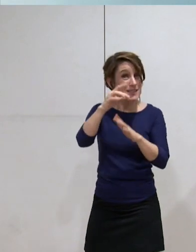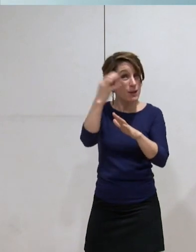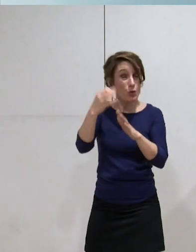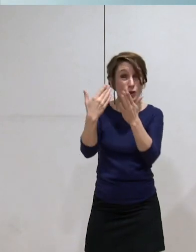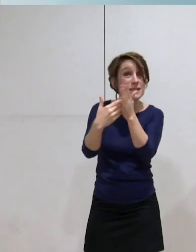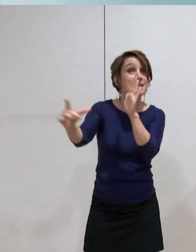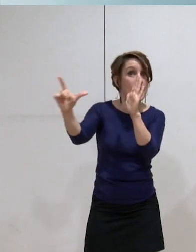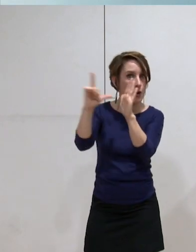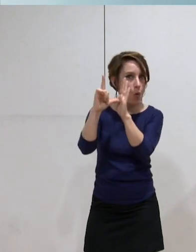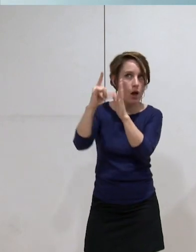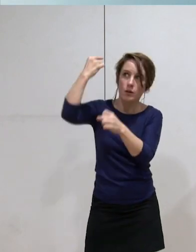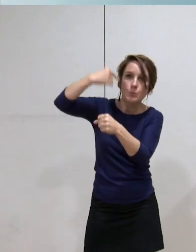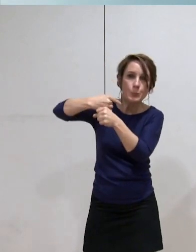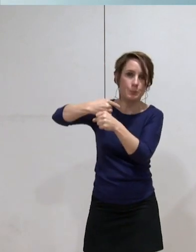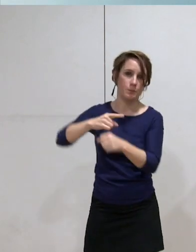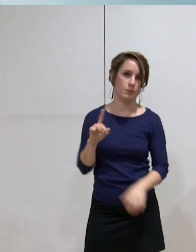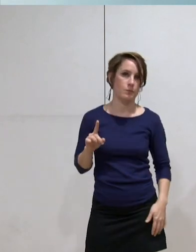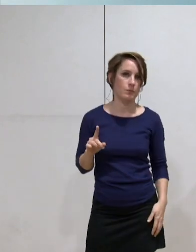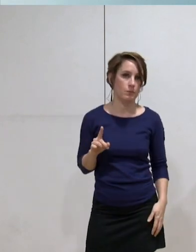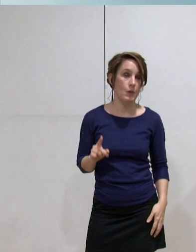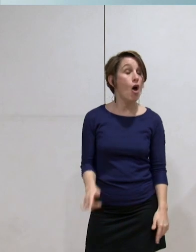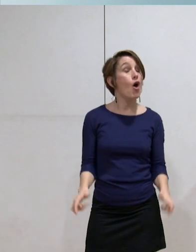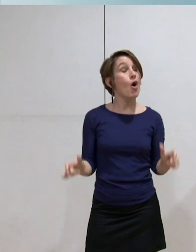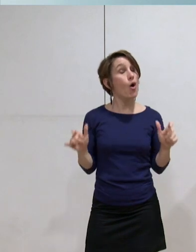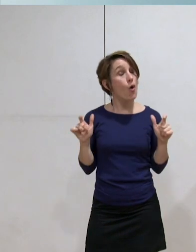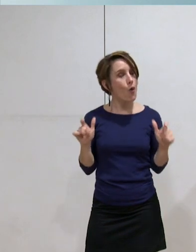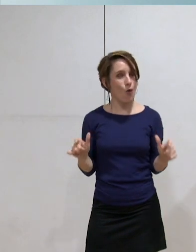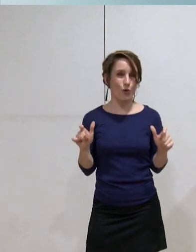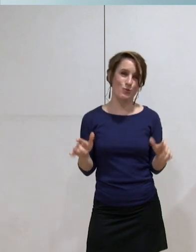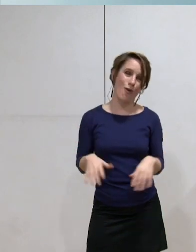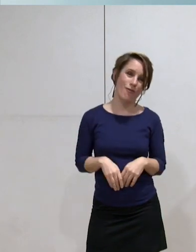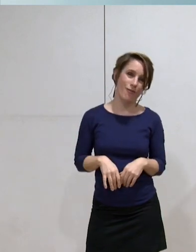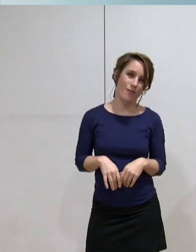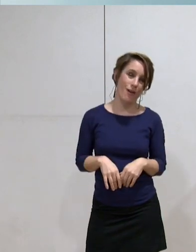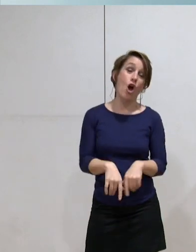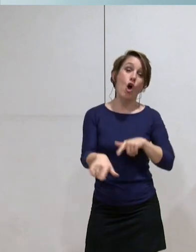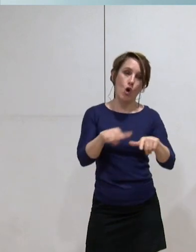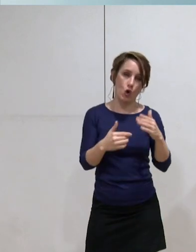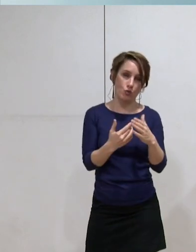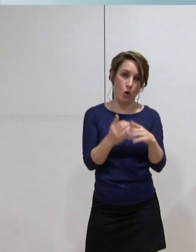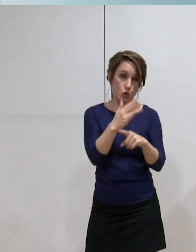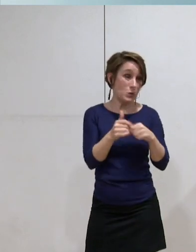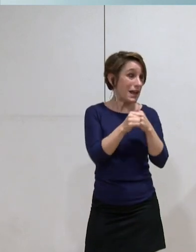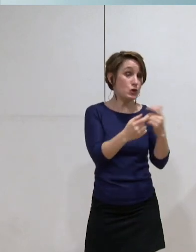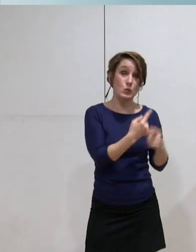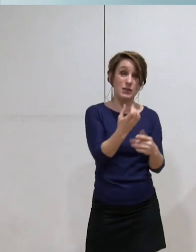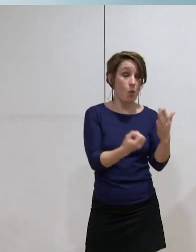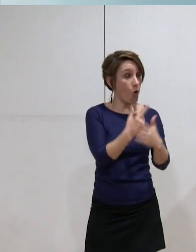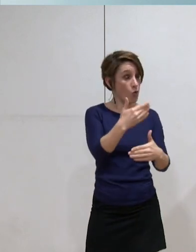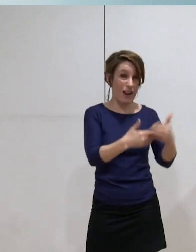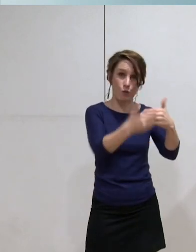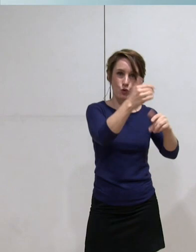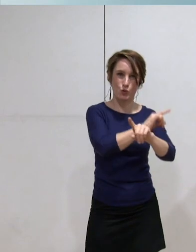heureusement heureusement le déploiement du logement social ne se fait pas que par les logements neufs et les